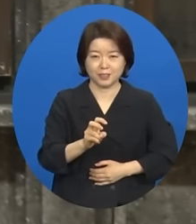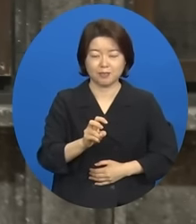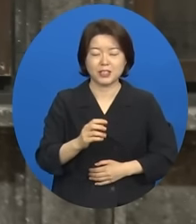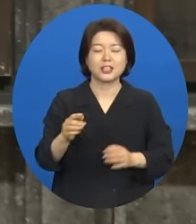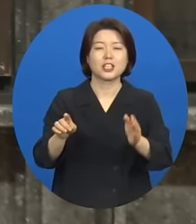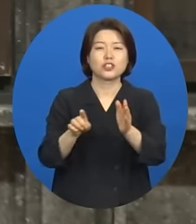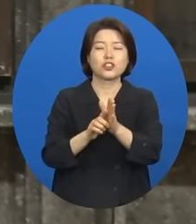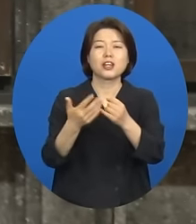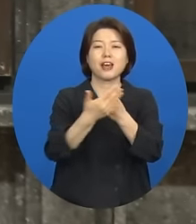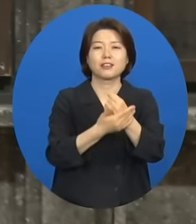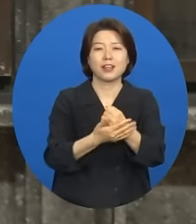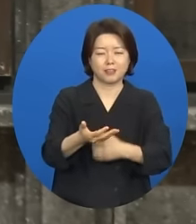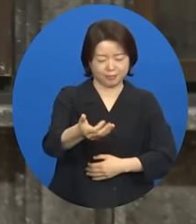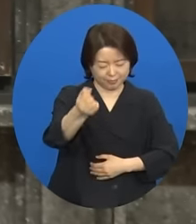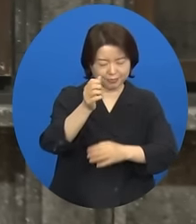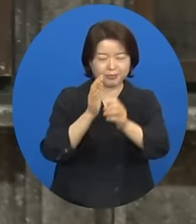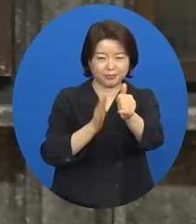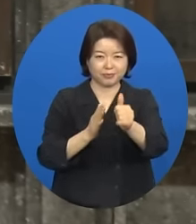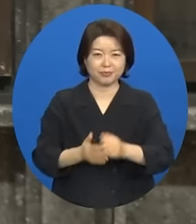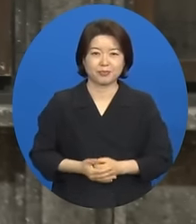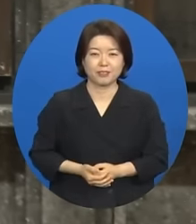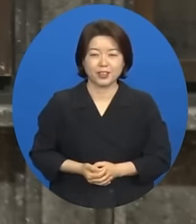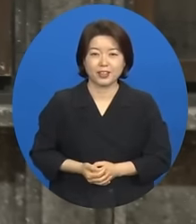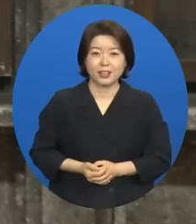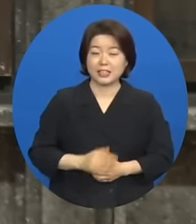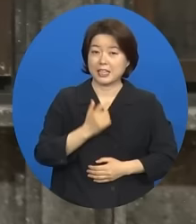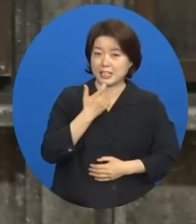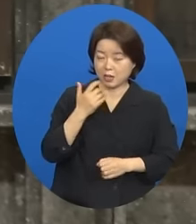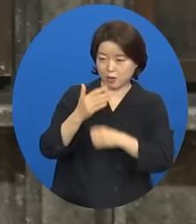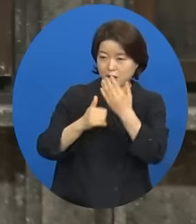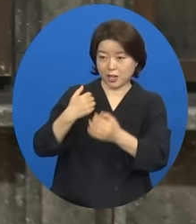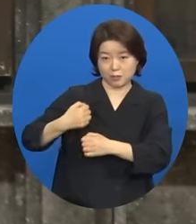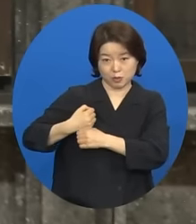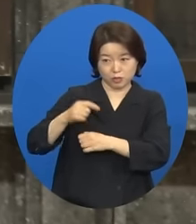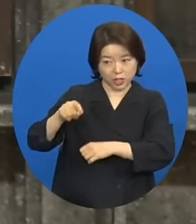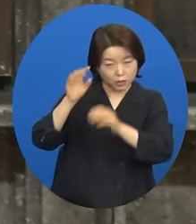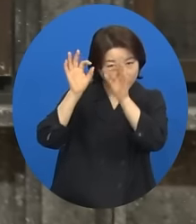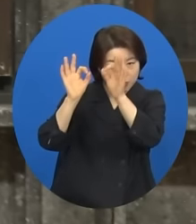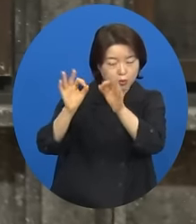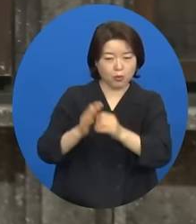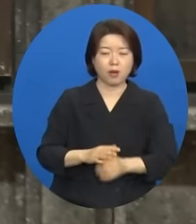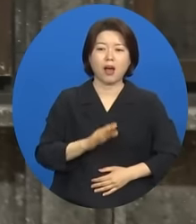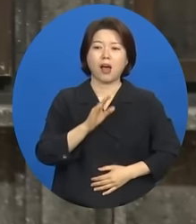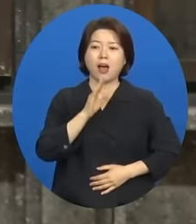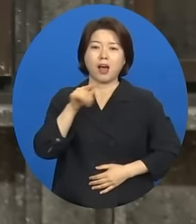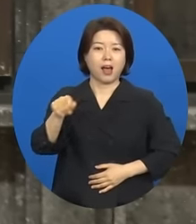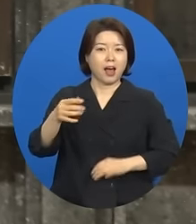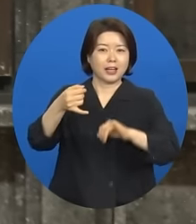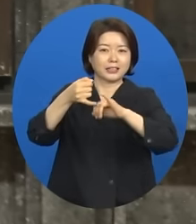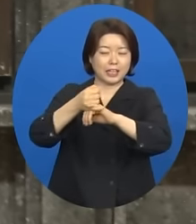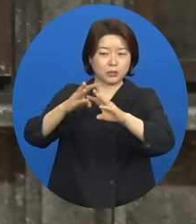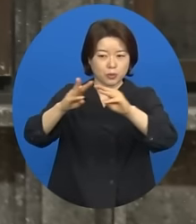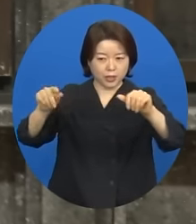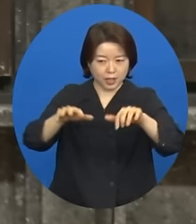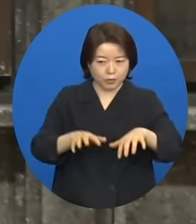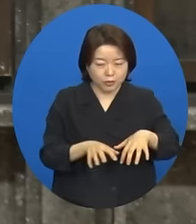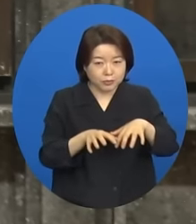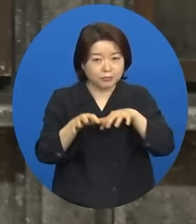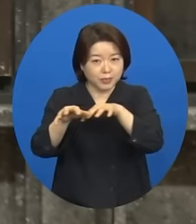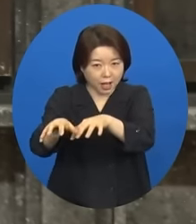축복합니다. 그렇게 야곱은 하나님의 군대를 보고 정말 이제 그 약속의 땅으로 진입을 하게 됩니다.